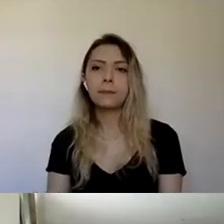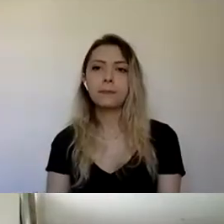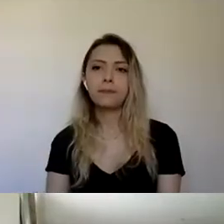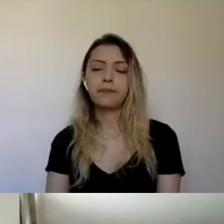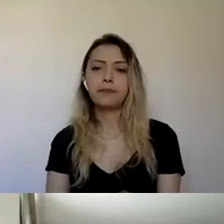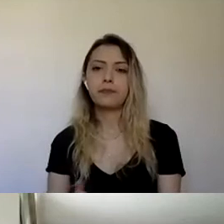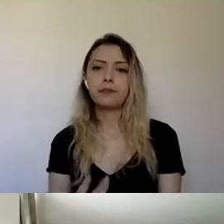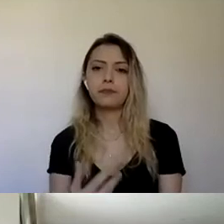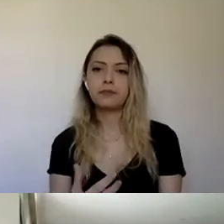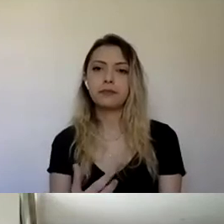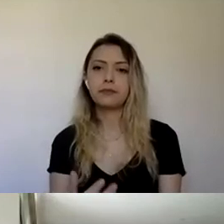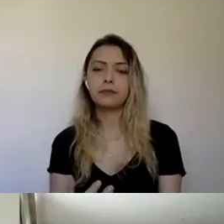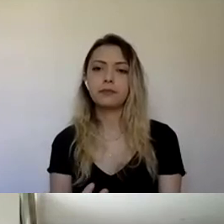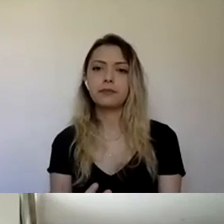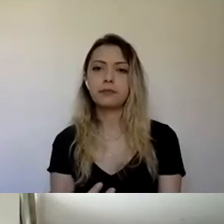düşünerek